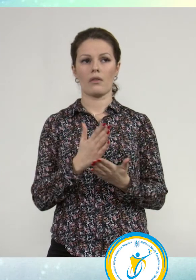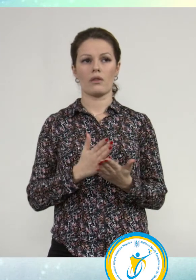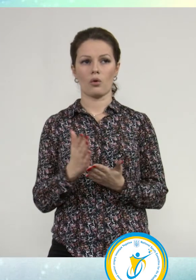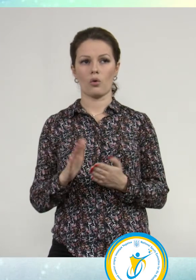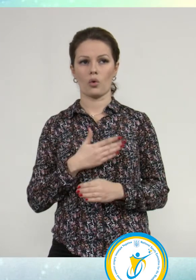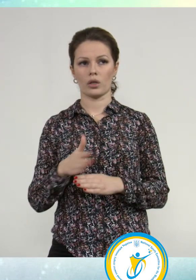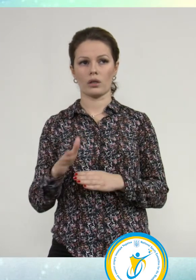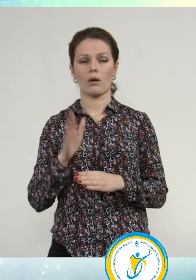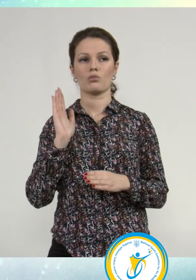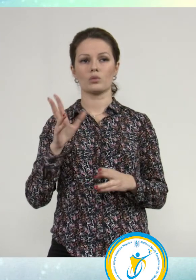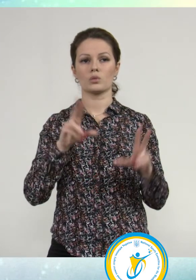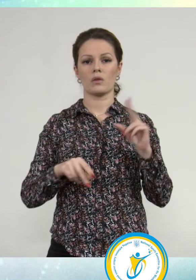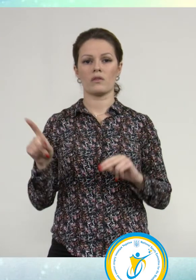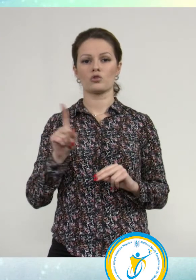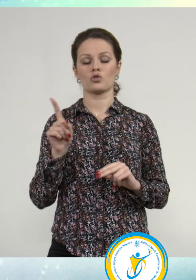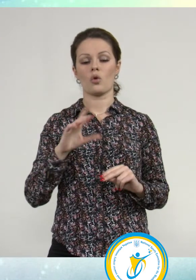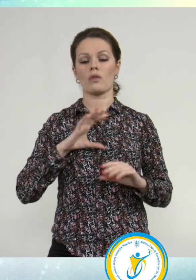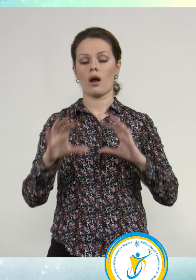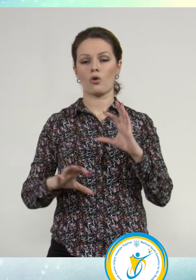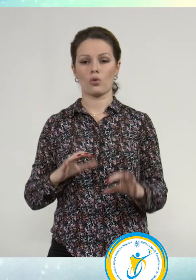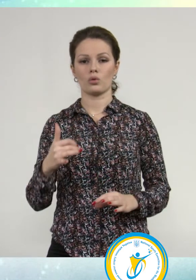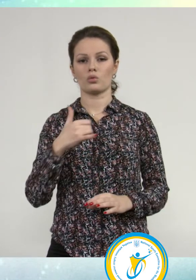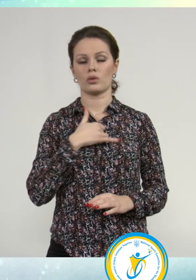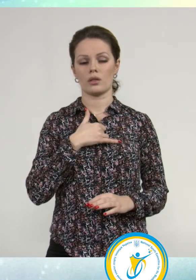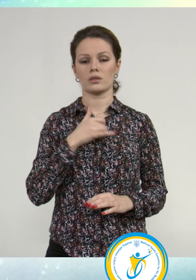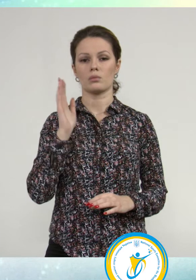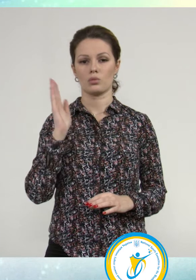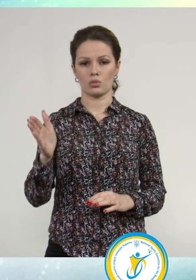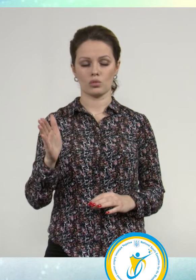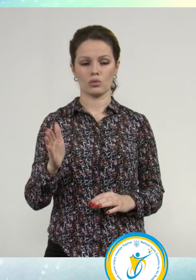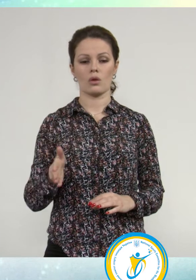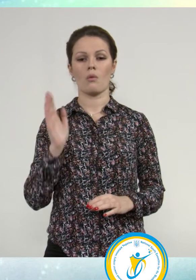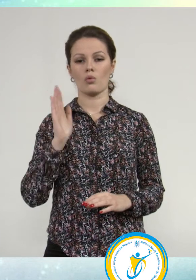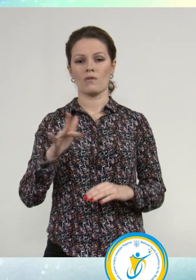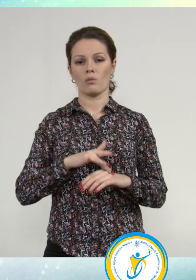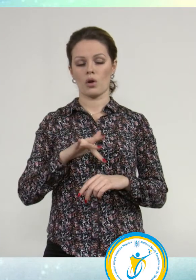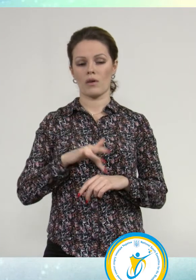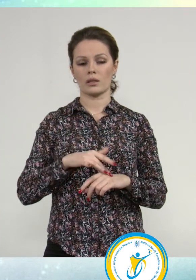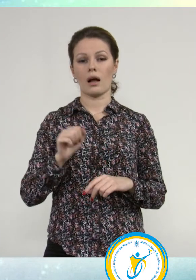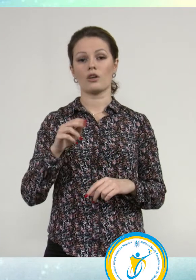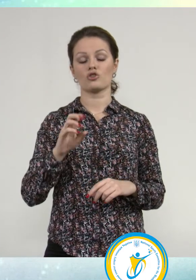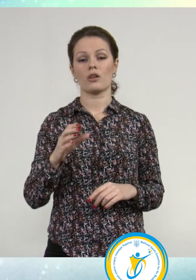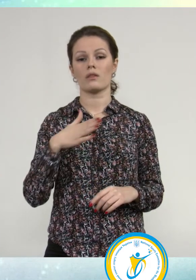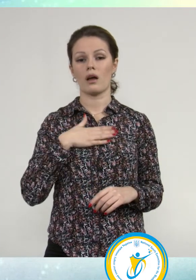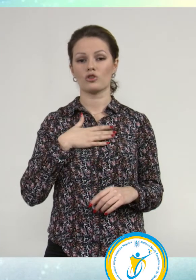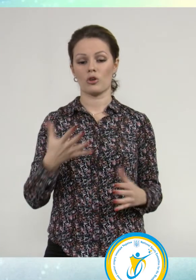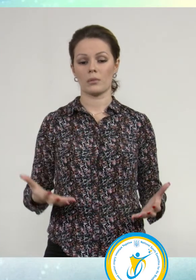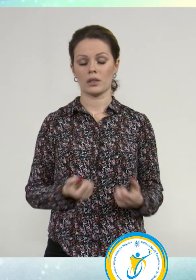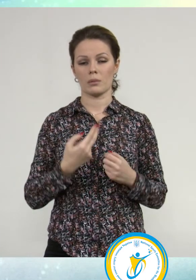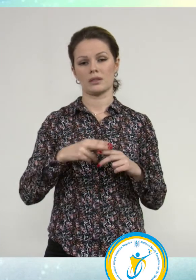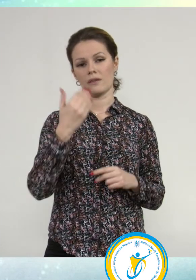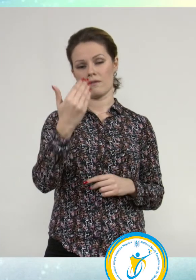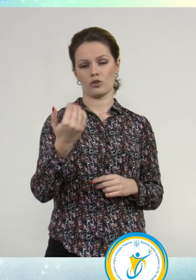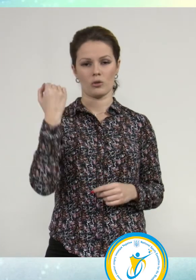сподіватися, що нагороди у нас будуть. Будемо вболівати, адже наша підтримка – це ваша перемога. Ну